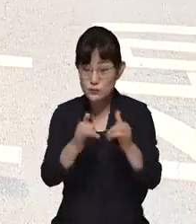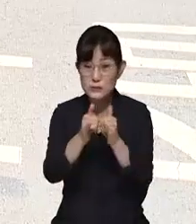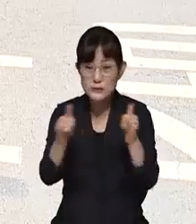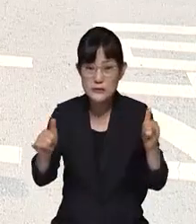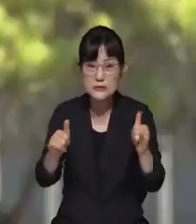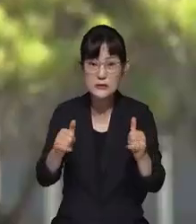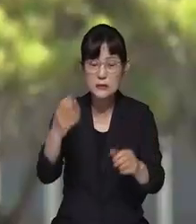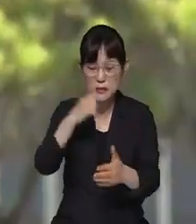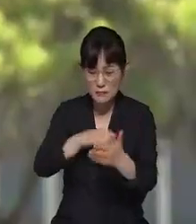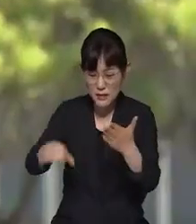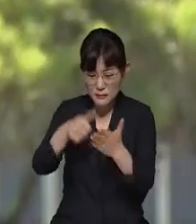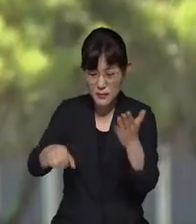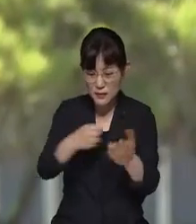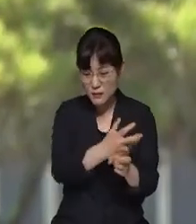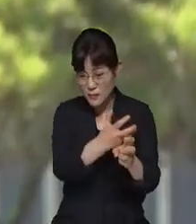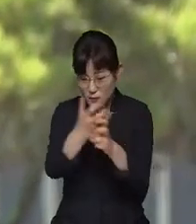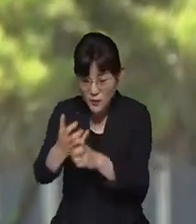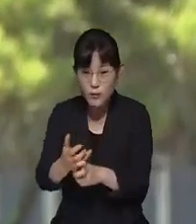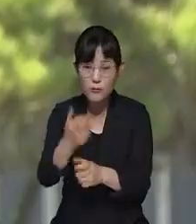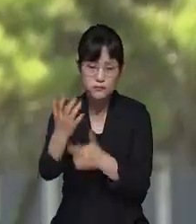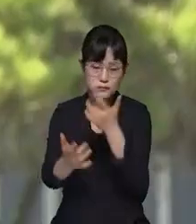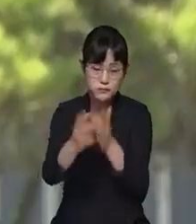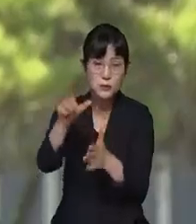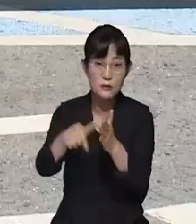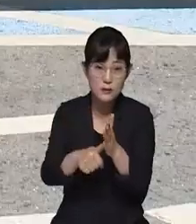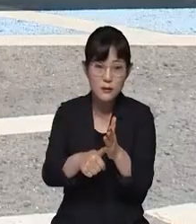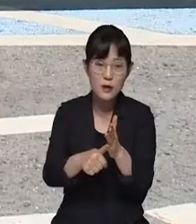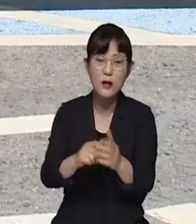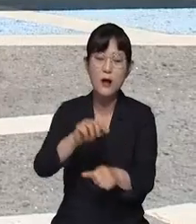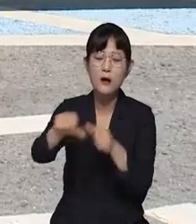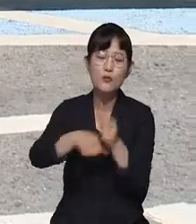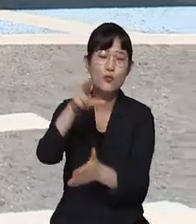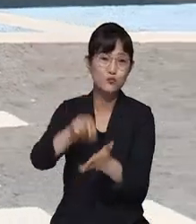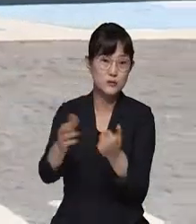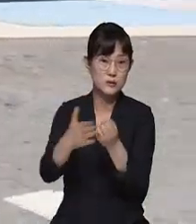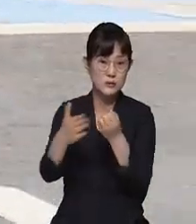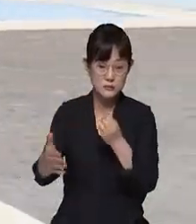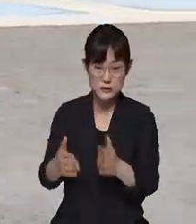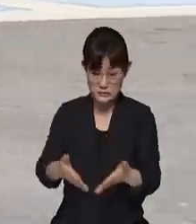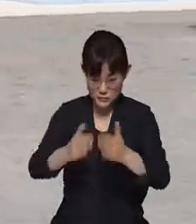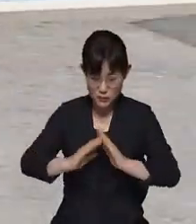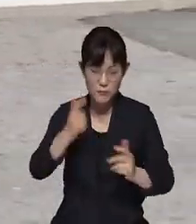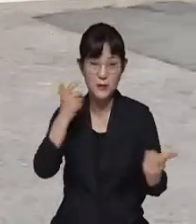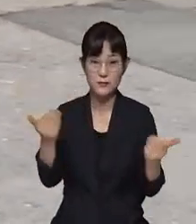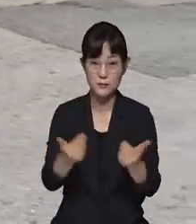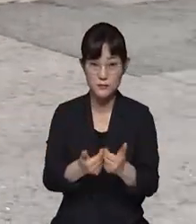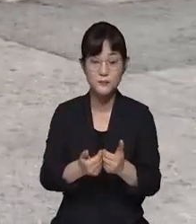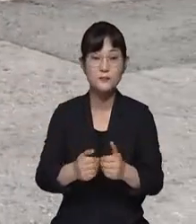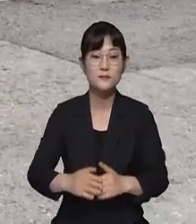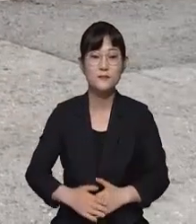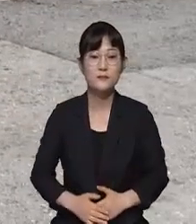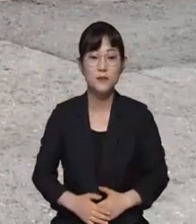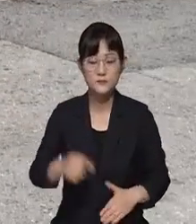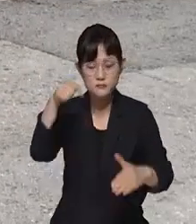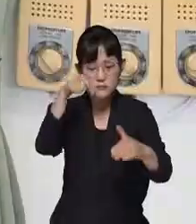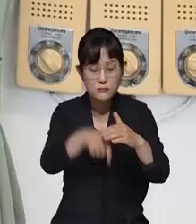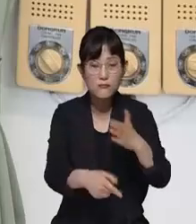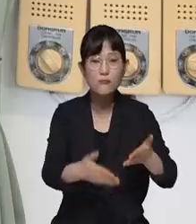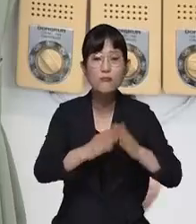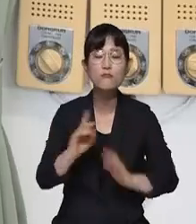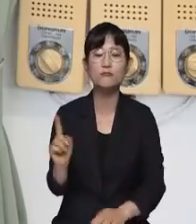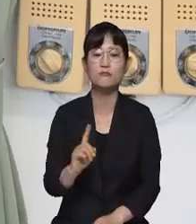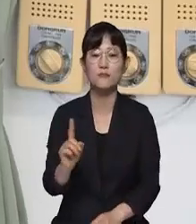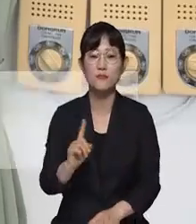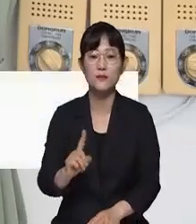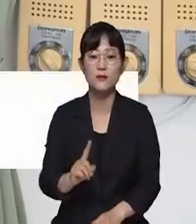쓰레기 운반과 처리 과정에서 야기되는 환경 문제를 우려하며 여전히 유치를 반대하고 있습니다. 지하에 신설을 하면